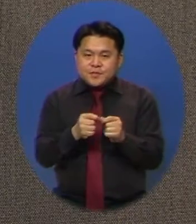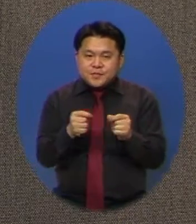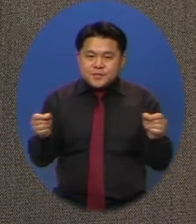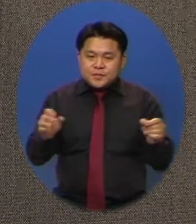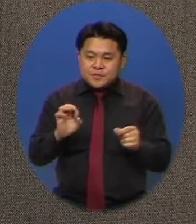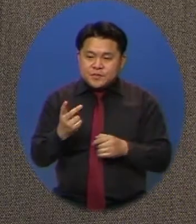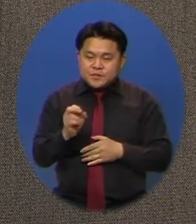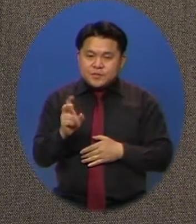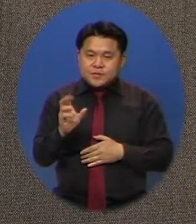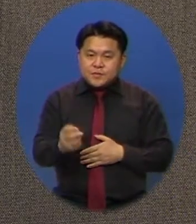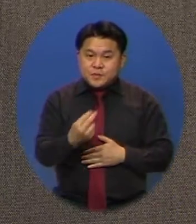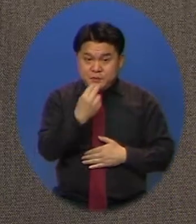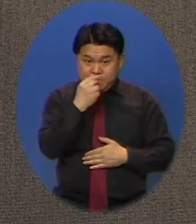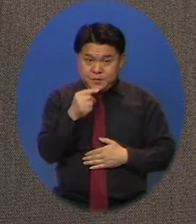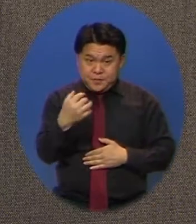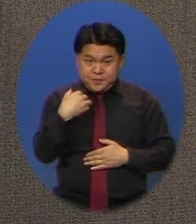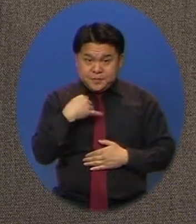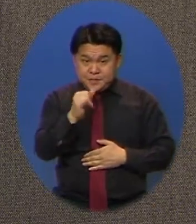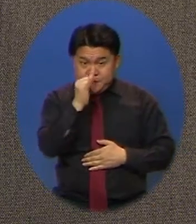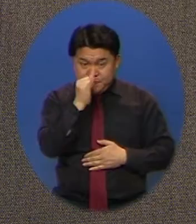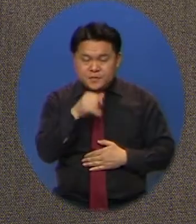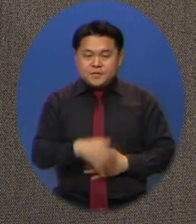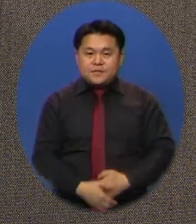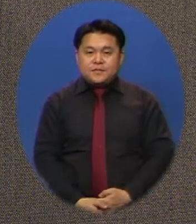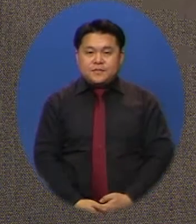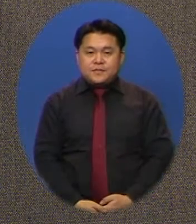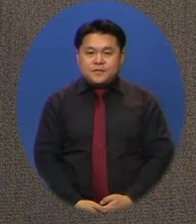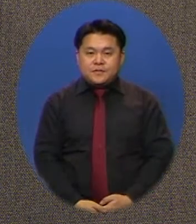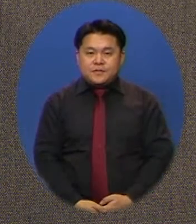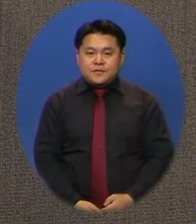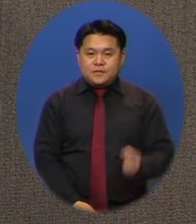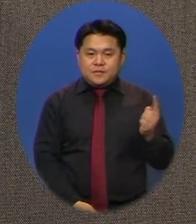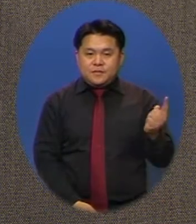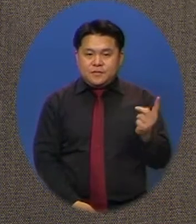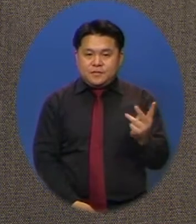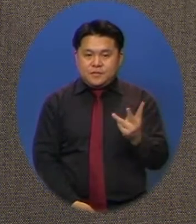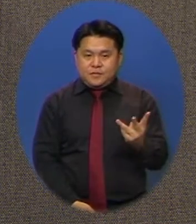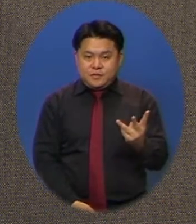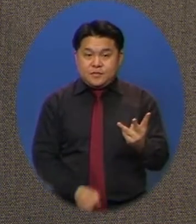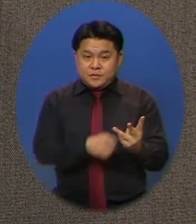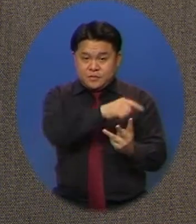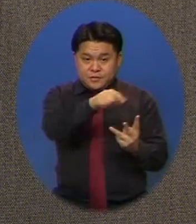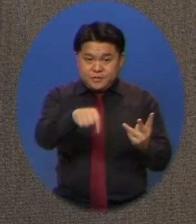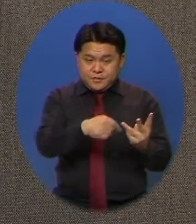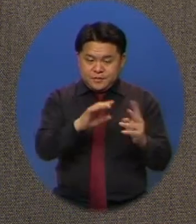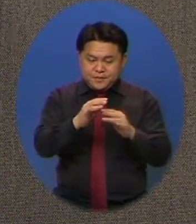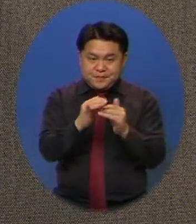그리고 장기요양보험을 담당하는 부서가 있습니다. 이 세 가지 정책을